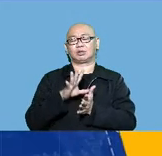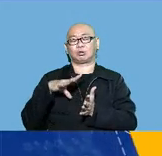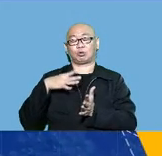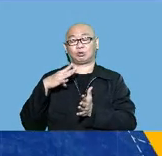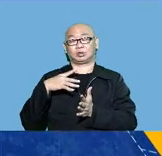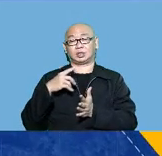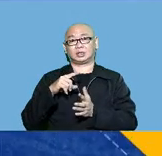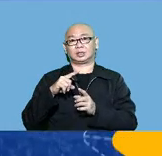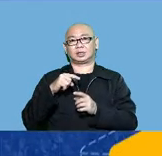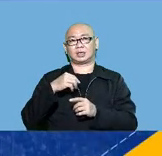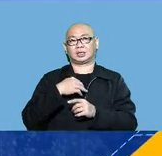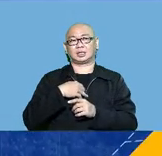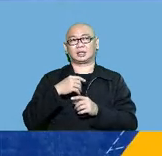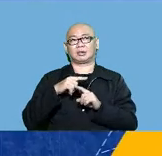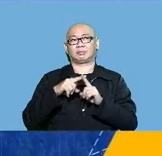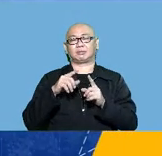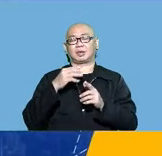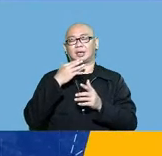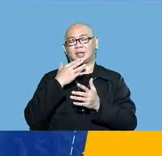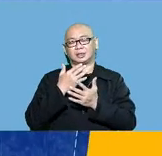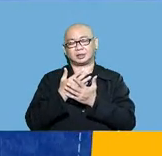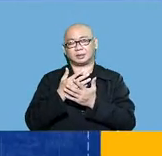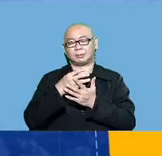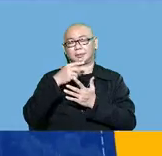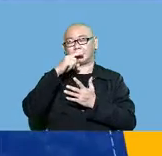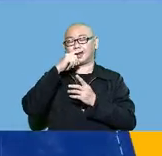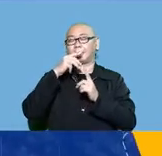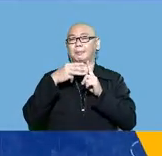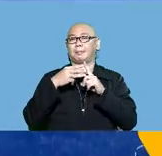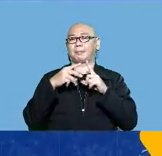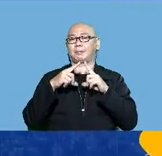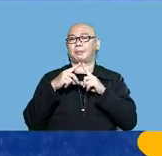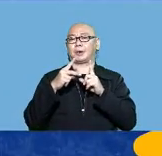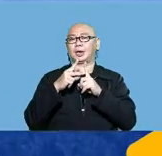jadi terima kasih Pak Barutin atas bimbingannya.